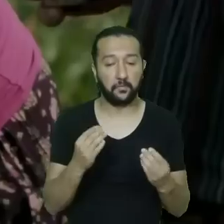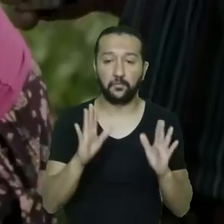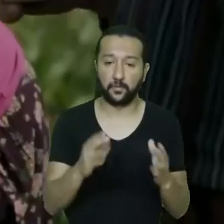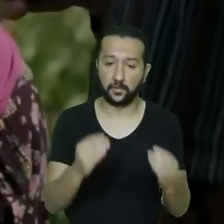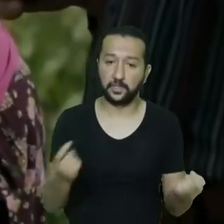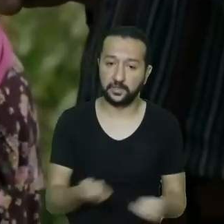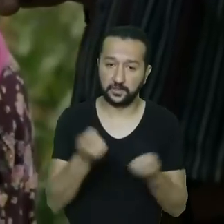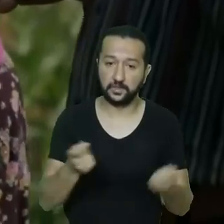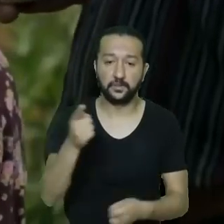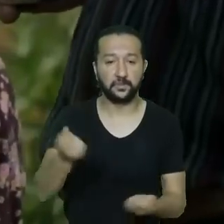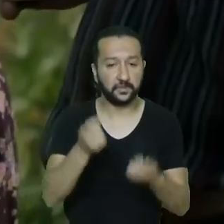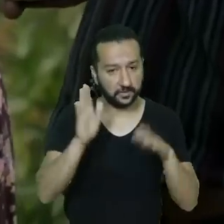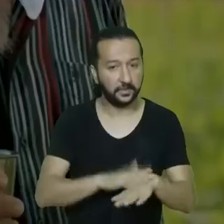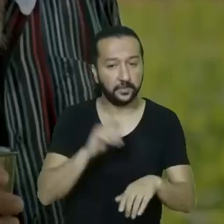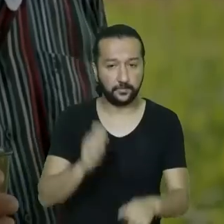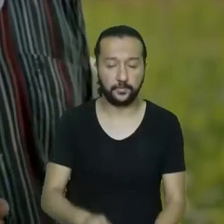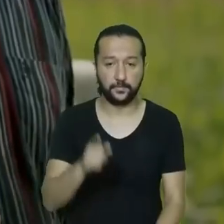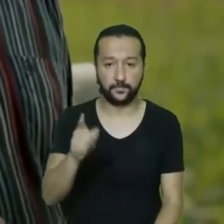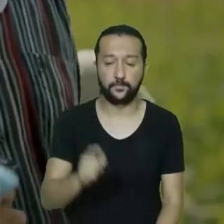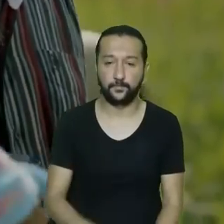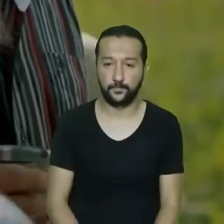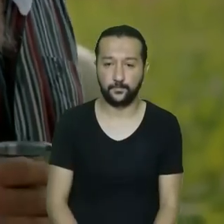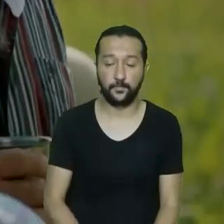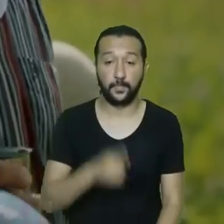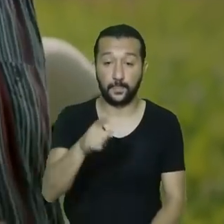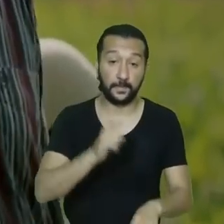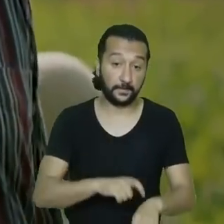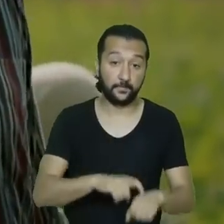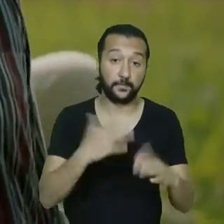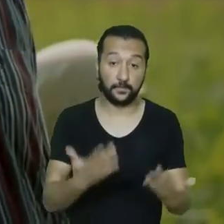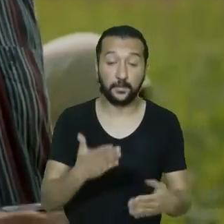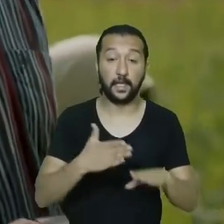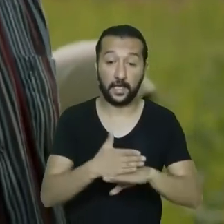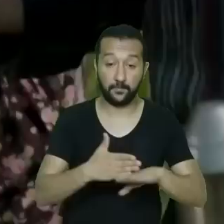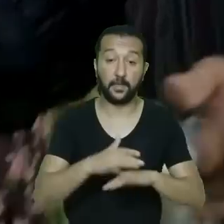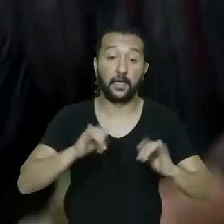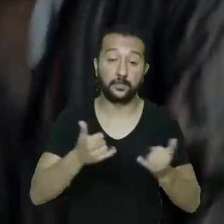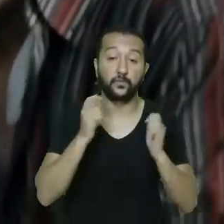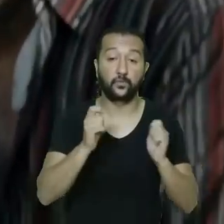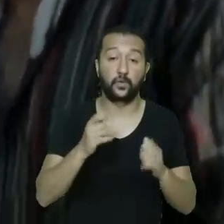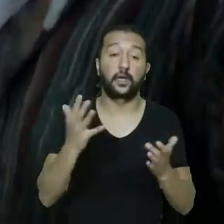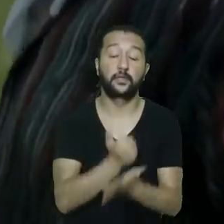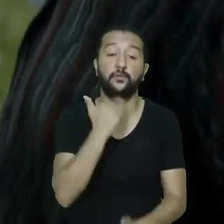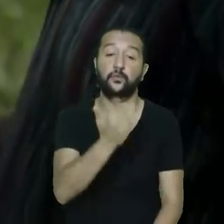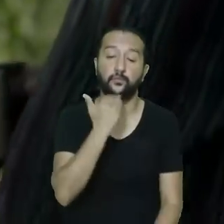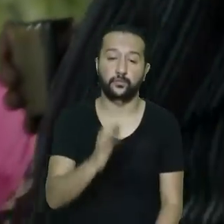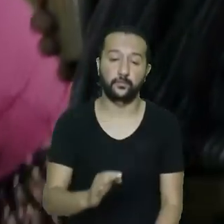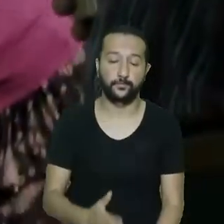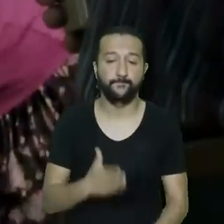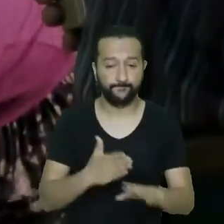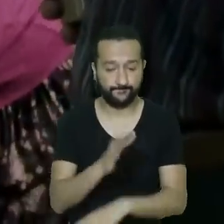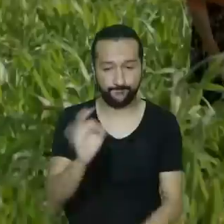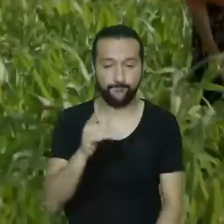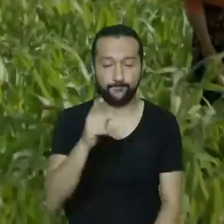İyi. Çalışsınlar. Bu zamanda ekmek aslanın boğazında zaten.